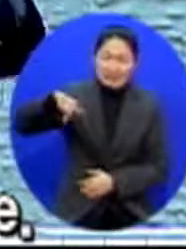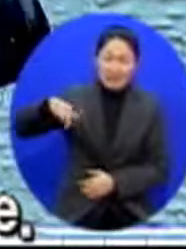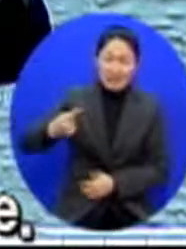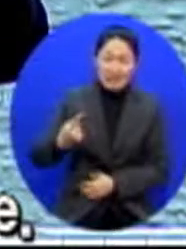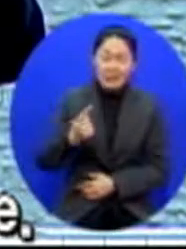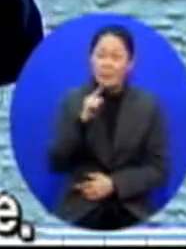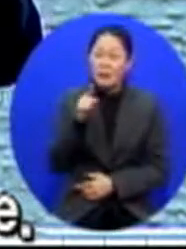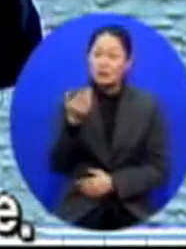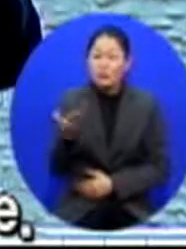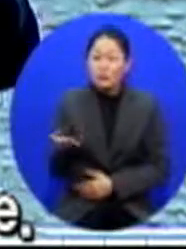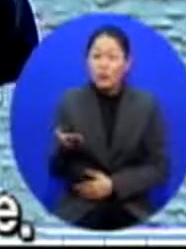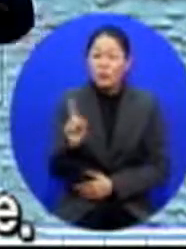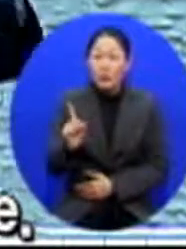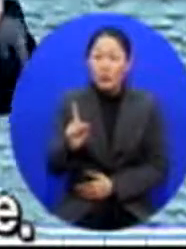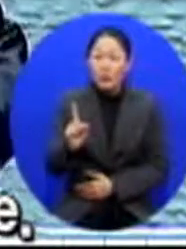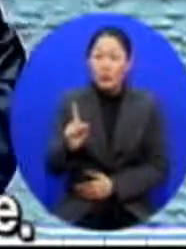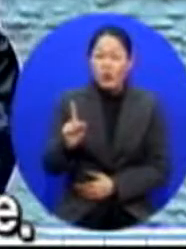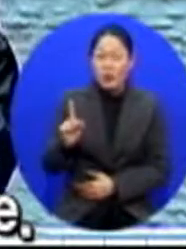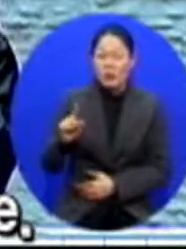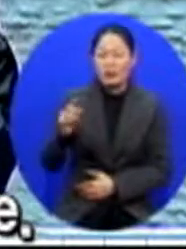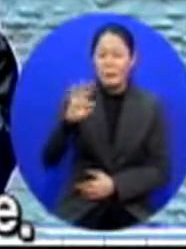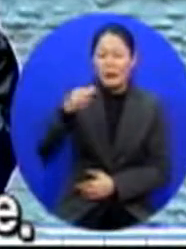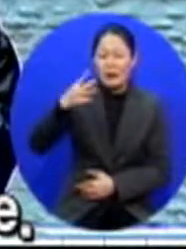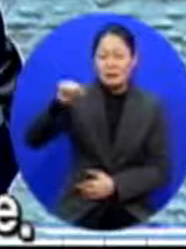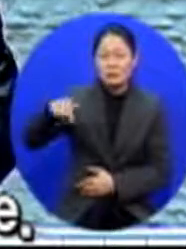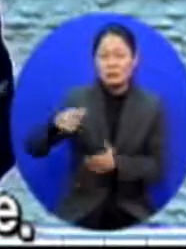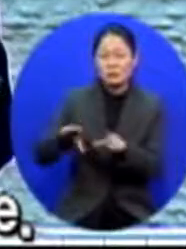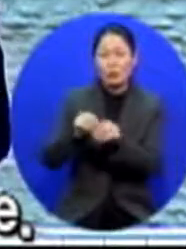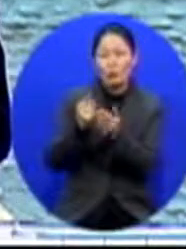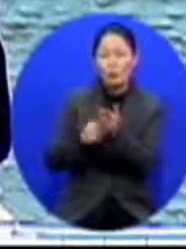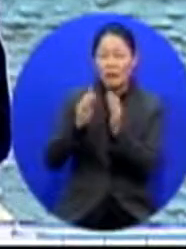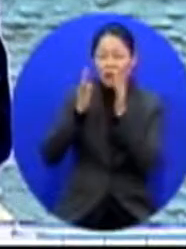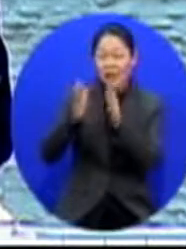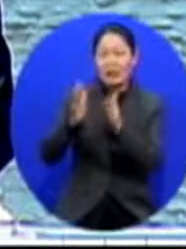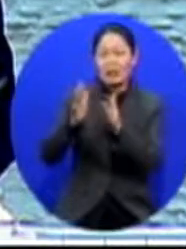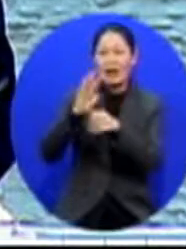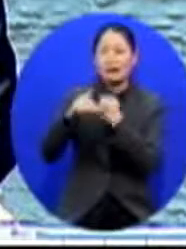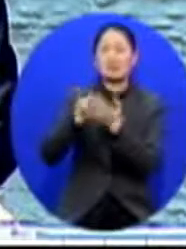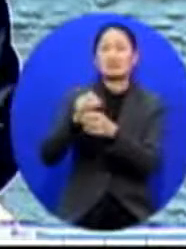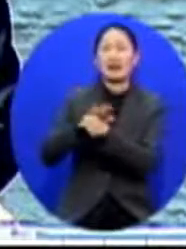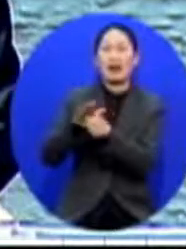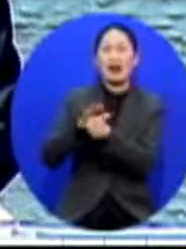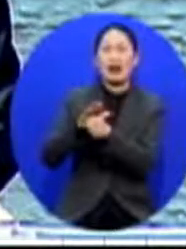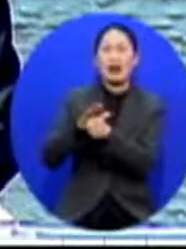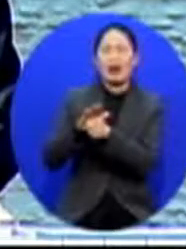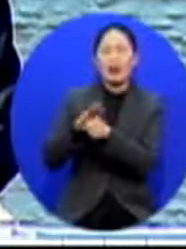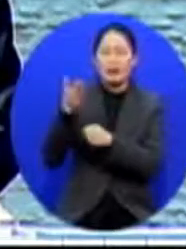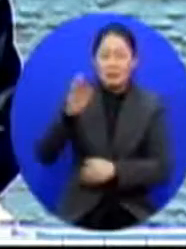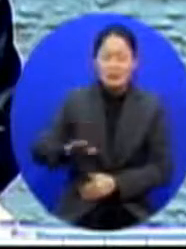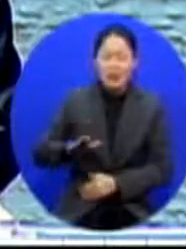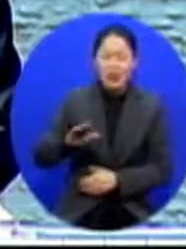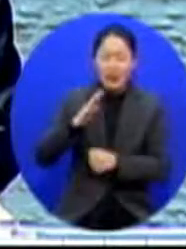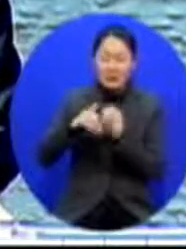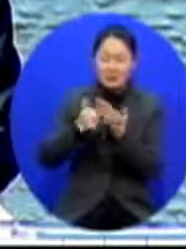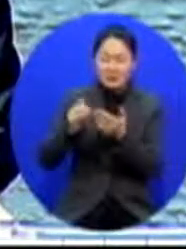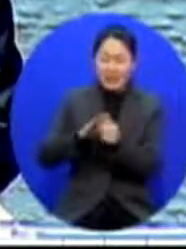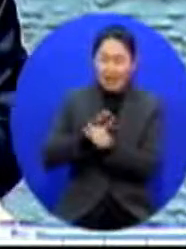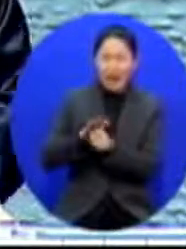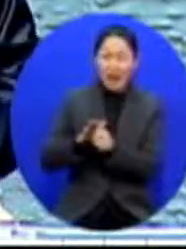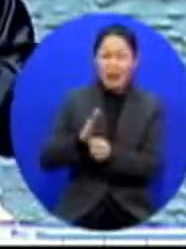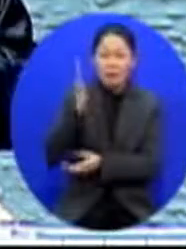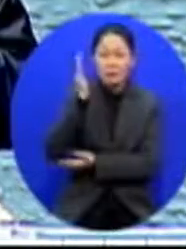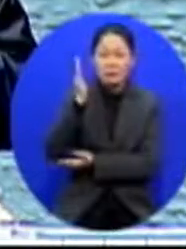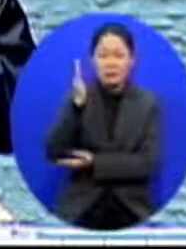복음은 큰 벨리스 를 향한 하나님의 사랑이었다 말입니다 그런데 펠릭스는 하나님의 그 사랑의 메시지가 너무